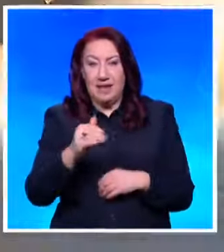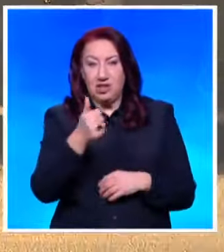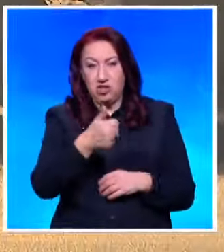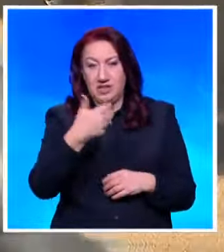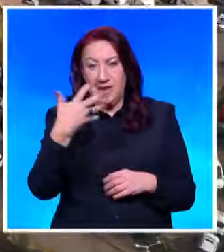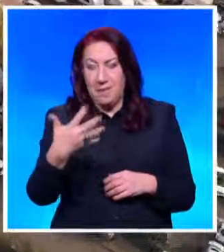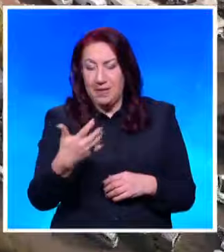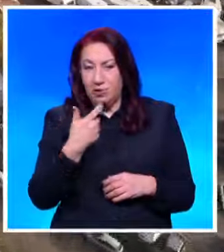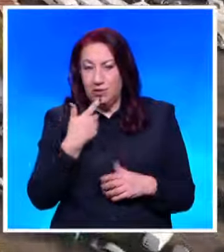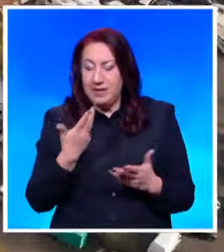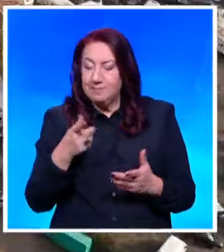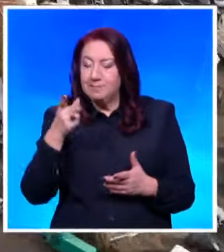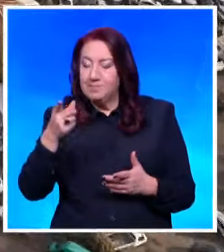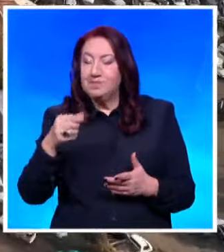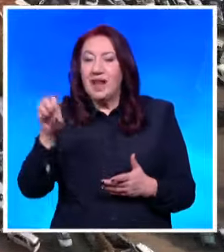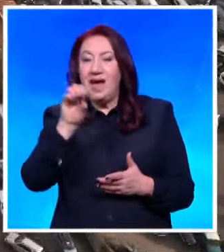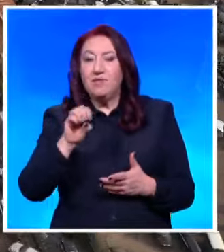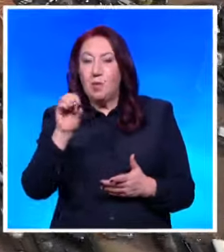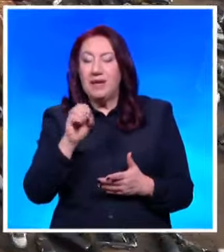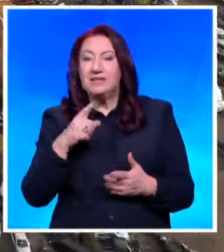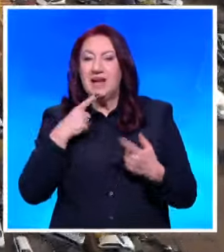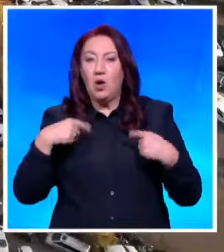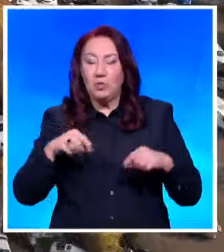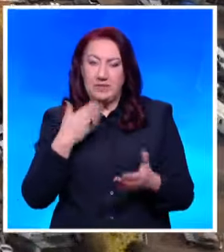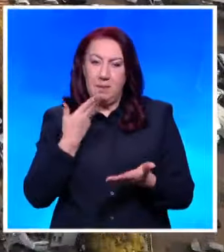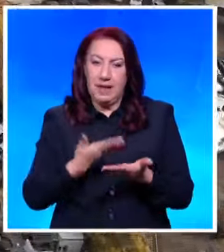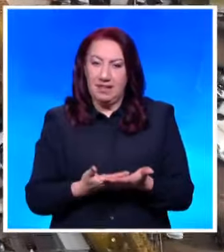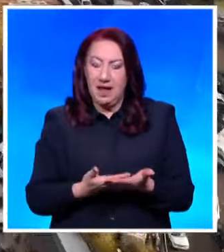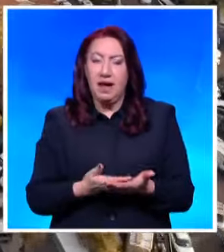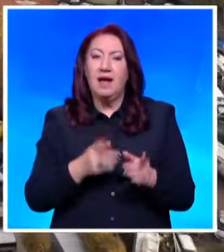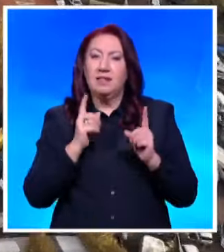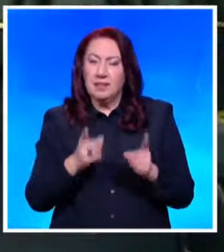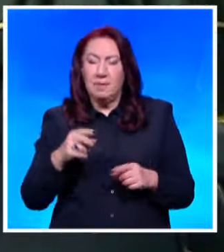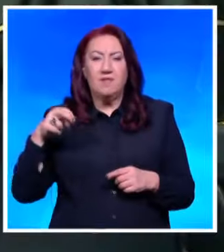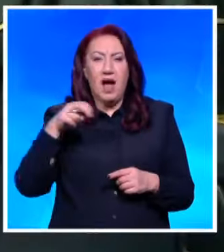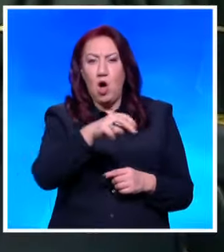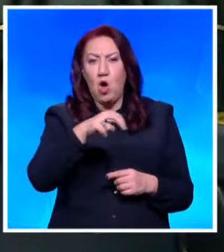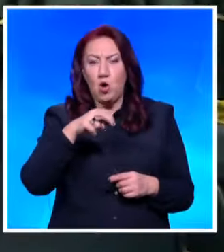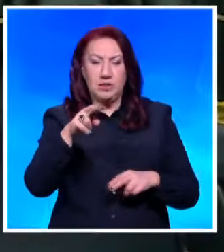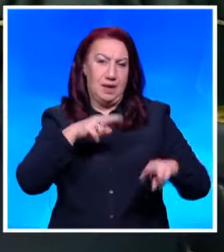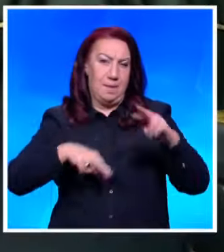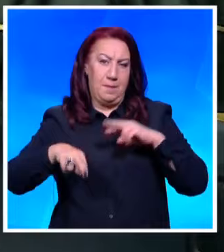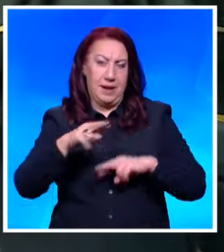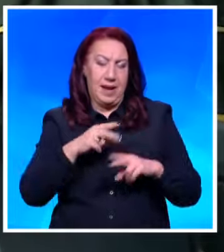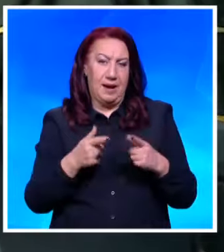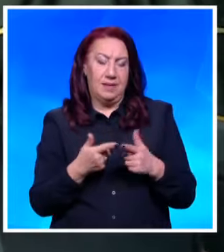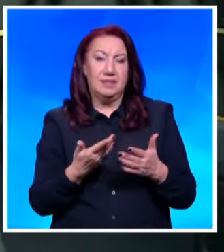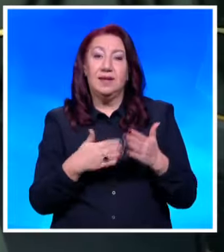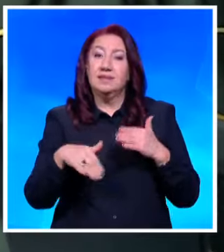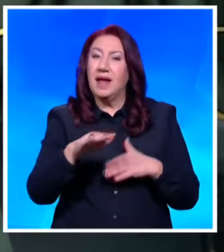на възраст да ходят на прегледи на всеки 5 години. Ако се налага и при специалисти. Съпочувствам, прилични лекари да ходят